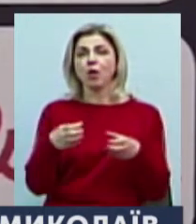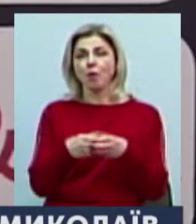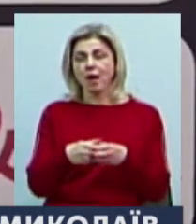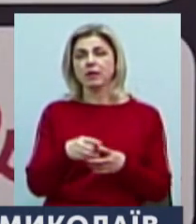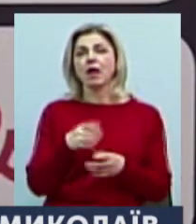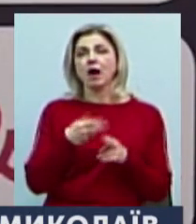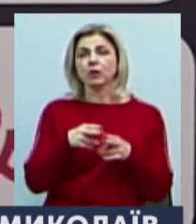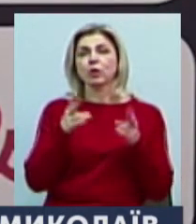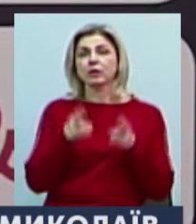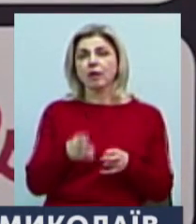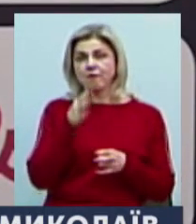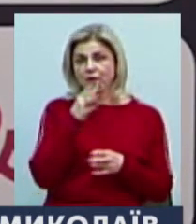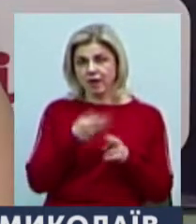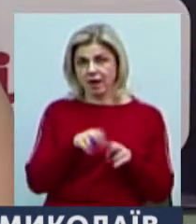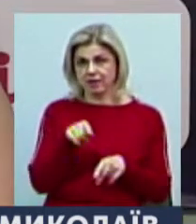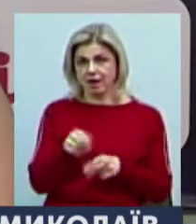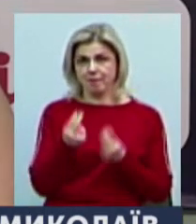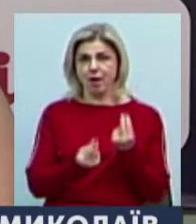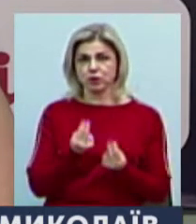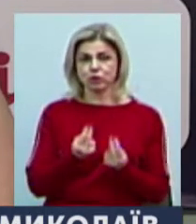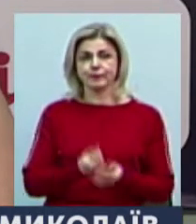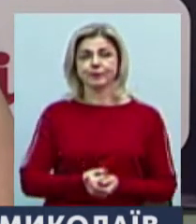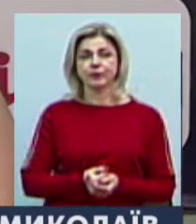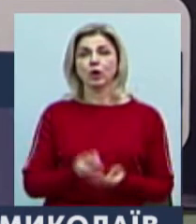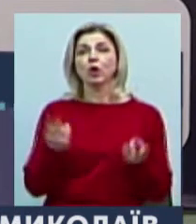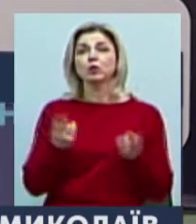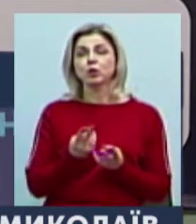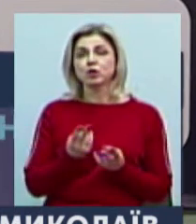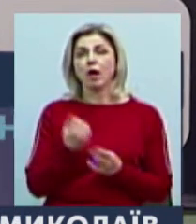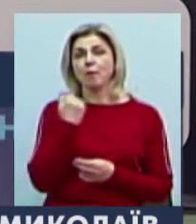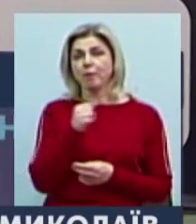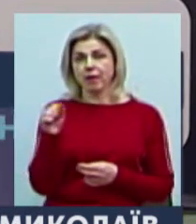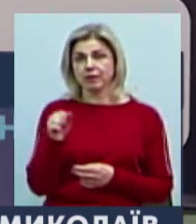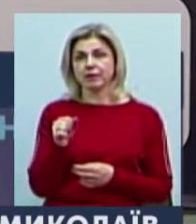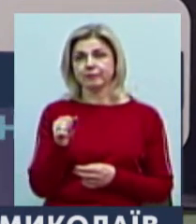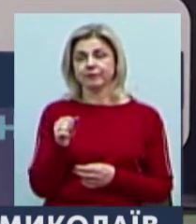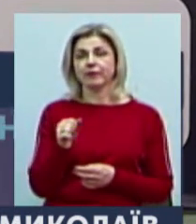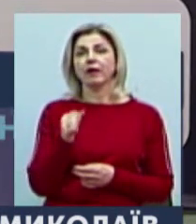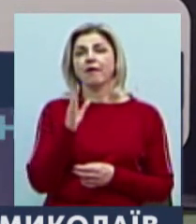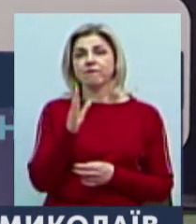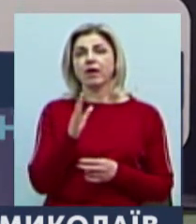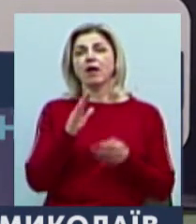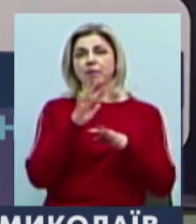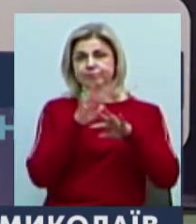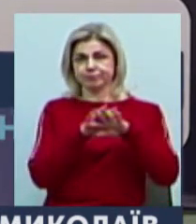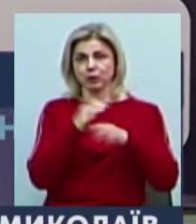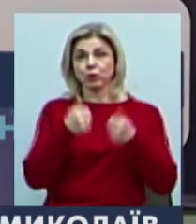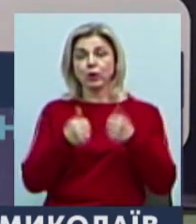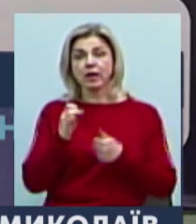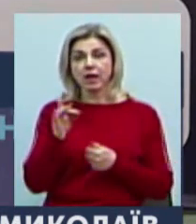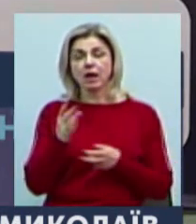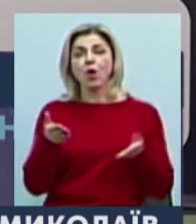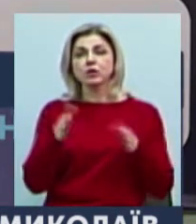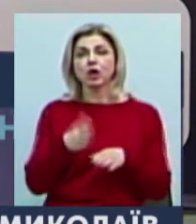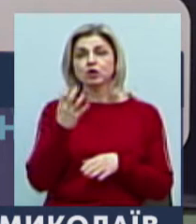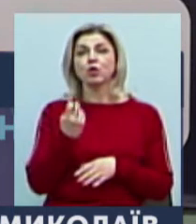який травмувався під час цього матчу. Нужна перемога в плані турнірної таблиці. Потрібна перемога в плані турнірної таблиці. Залишилося